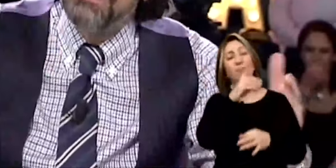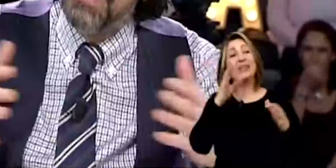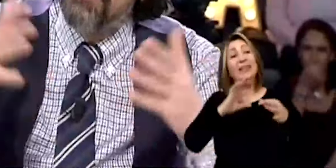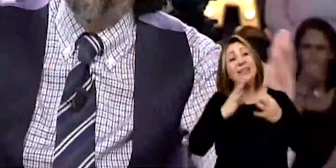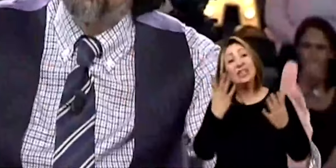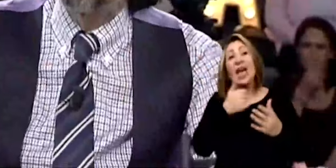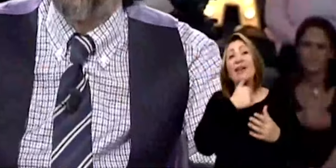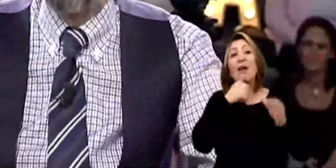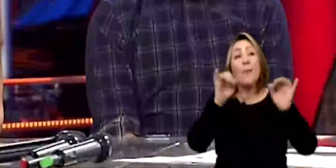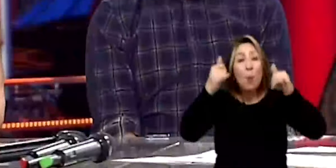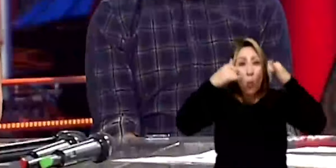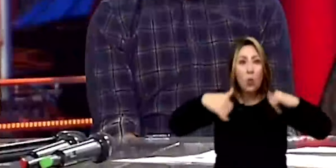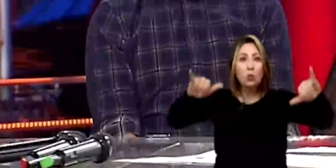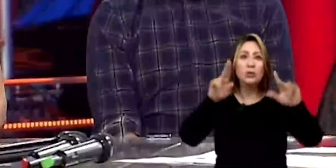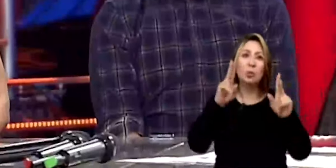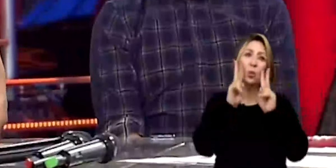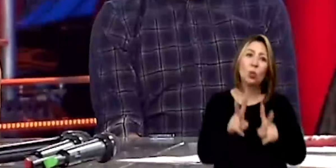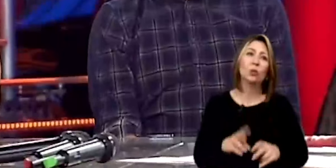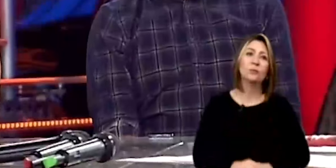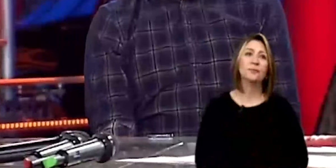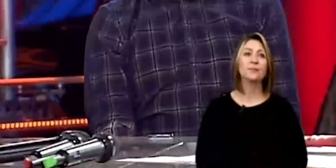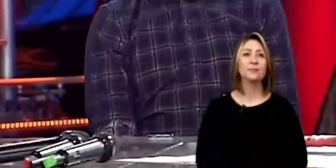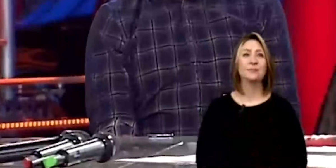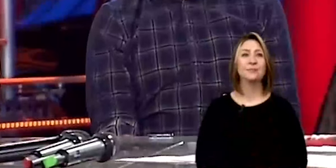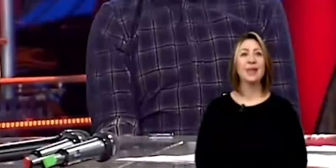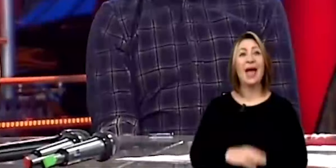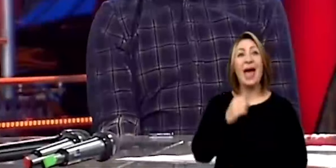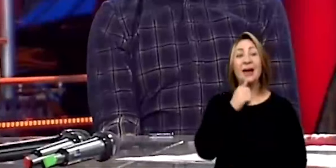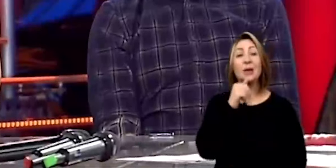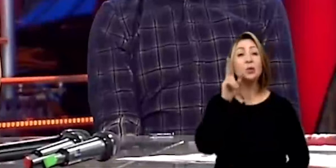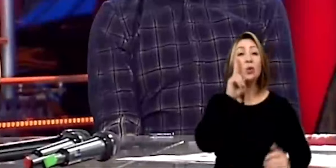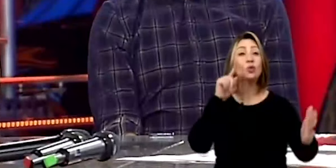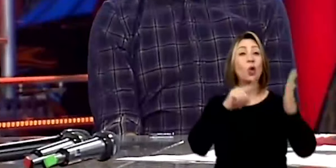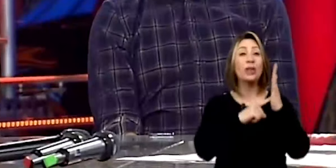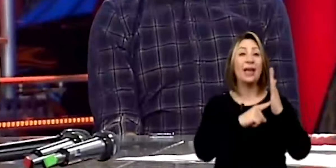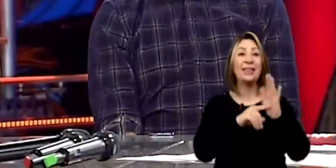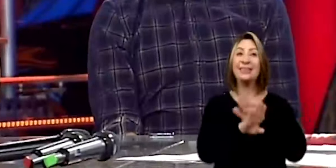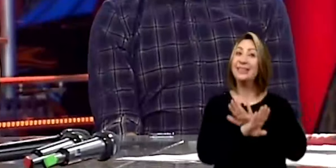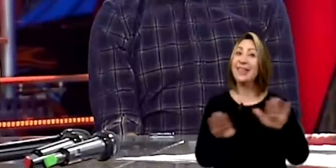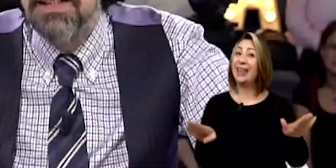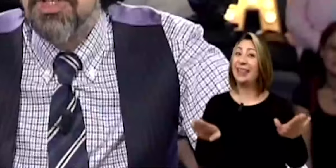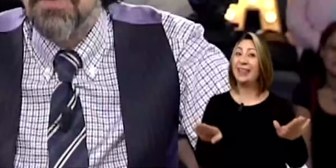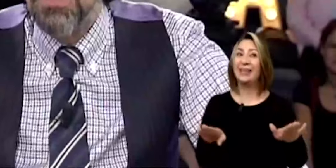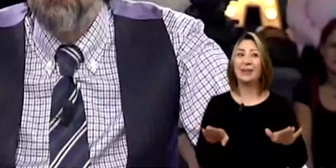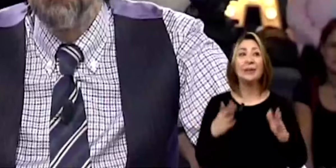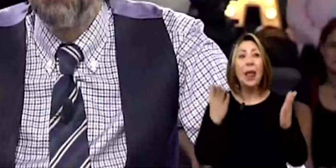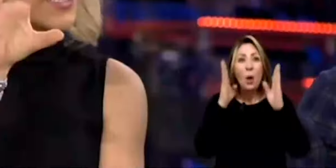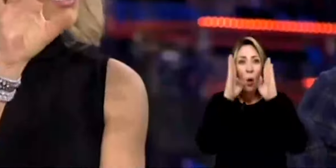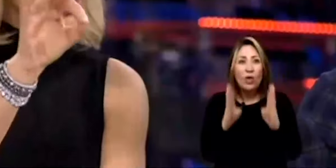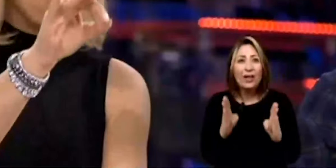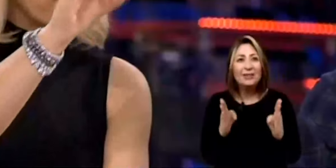Niçin erkekler hep böyle öküz muamelesi görüyor efendim? Erkekler sonuca odaklıdır, net. Nereye odaklanacağız